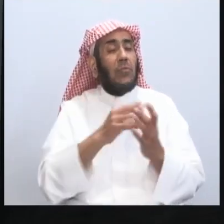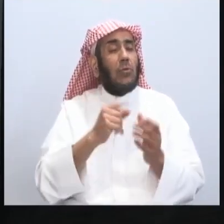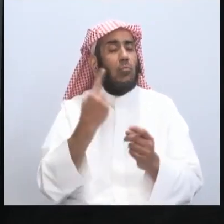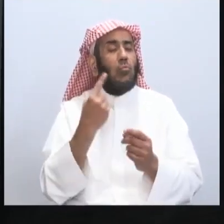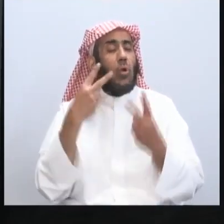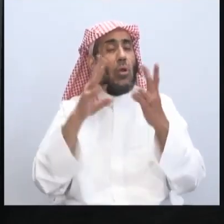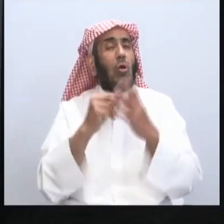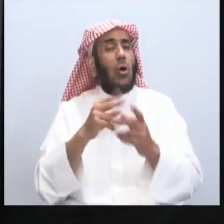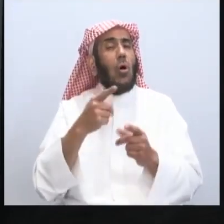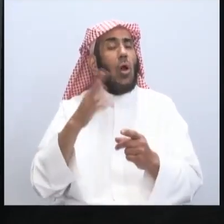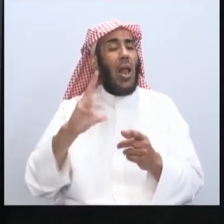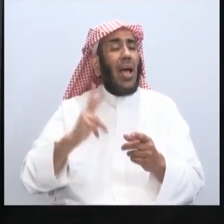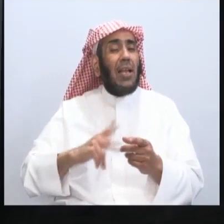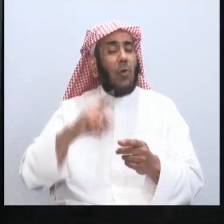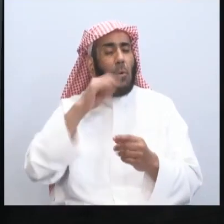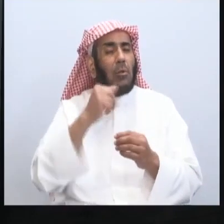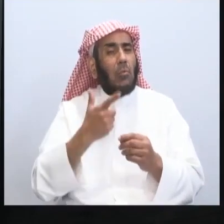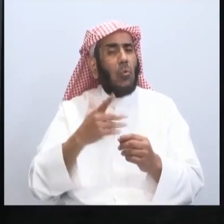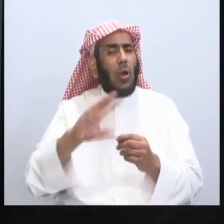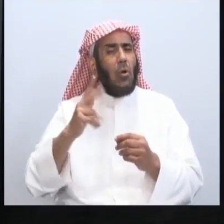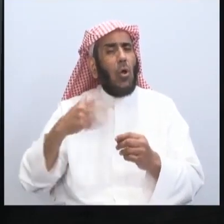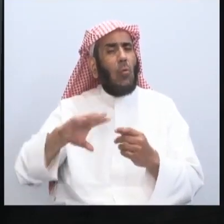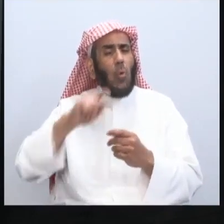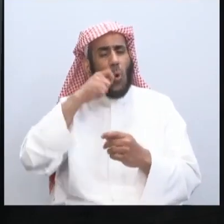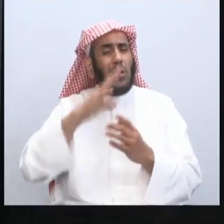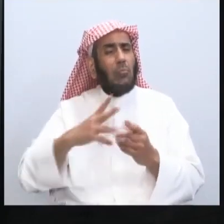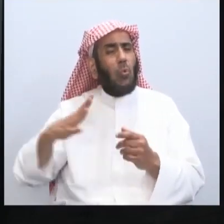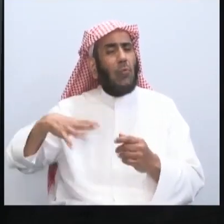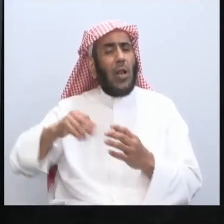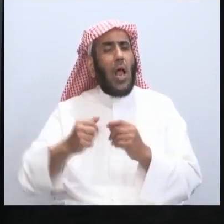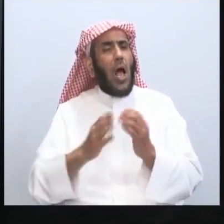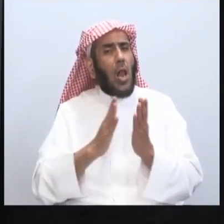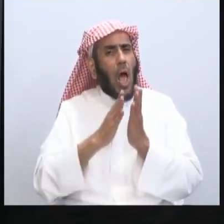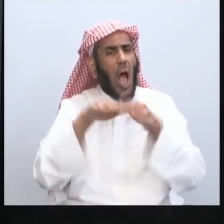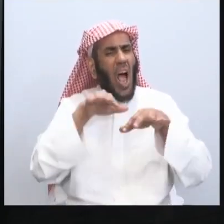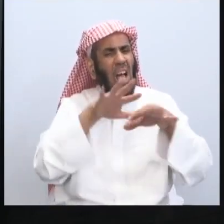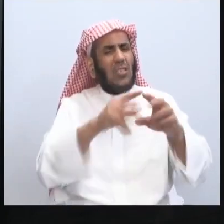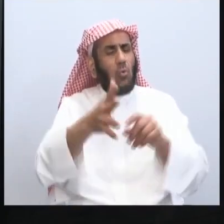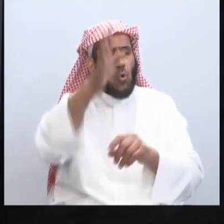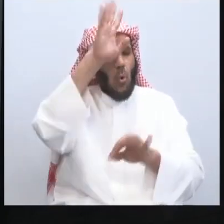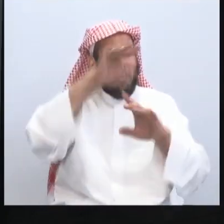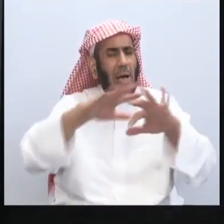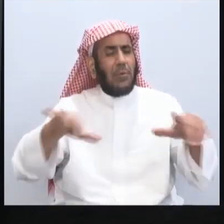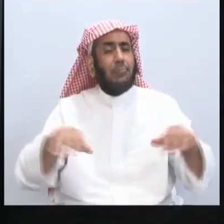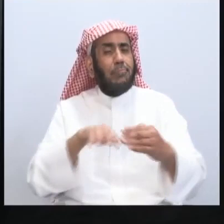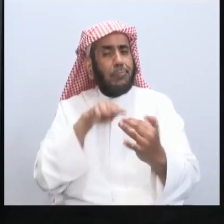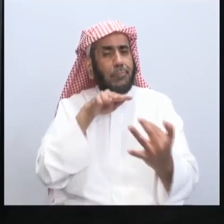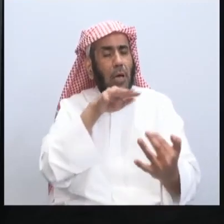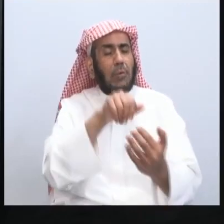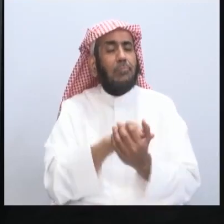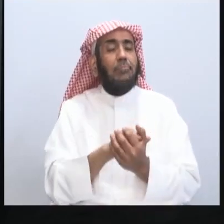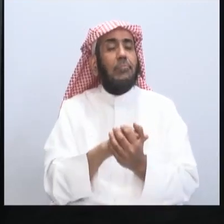عمر بن الخطاب على انشاء على غزو الروم بحرا انشاء اسطول بحري وغزل الروم